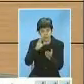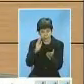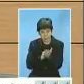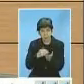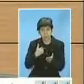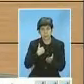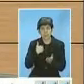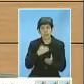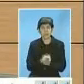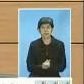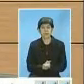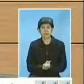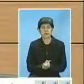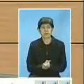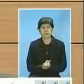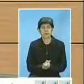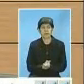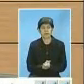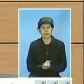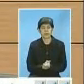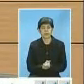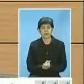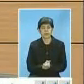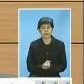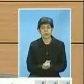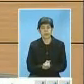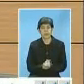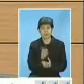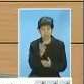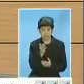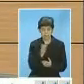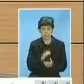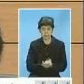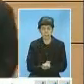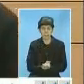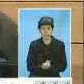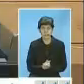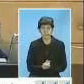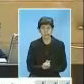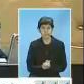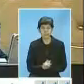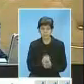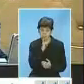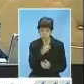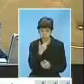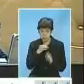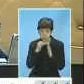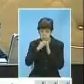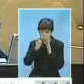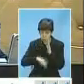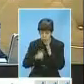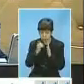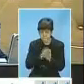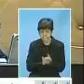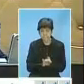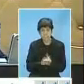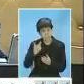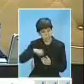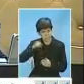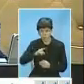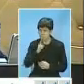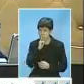นี้จริงหรือไม่ ท่านสุนัยเดี๋ยวท่านนั่งก่อนนะเชิญท่านสุนัยถ้าท่านพูดท่านจะถอนได้ ท่านประธานครับ ถ้าบอกว่าศาล